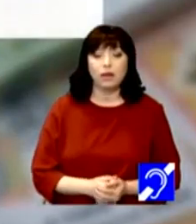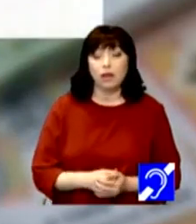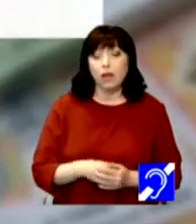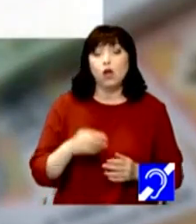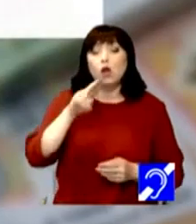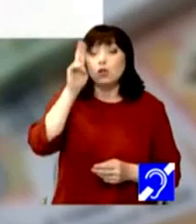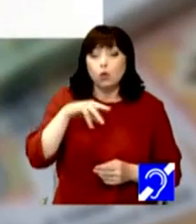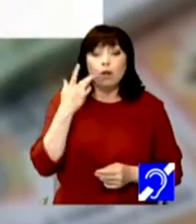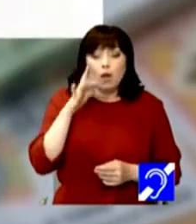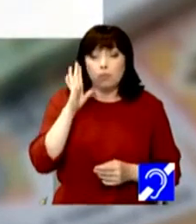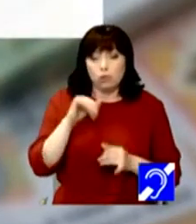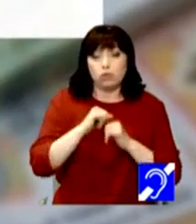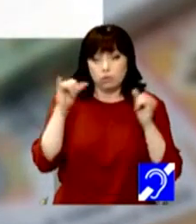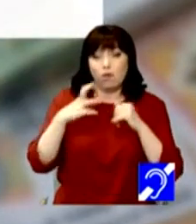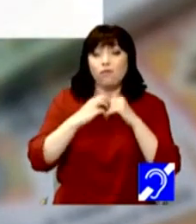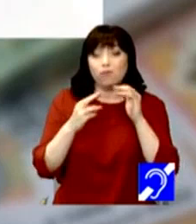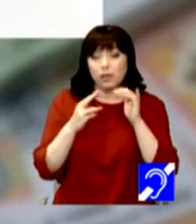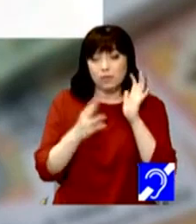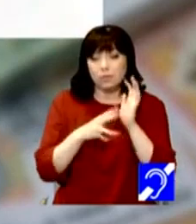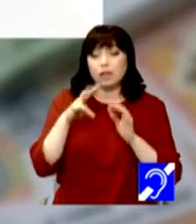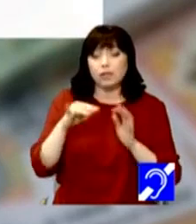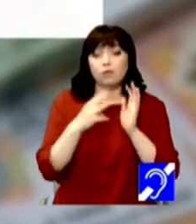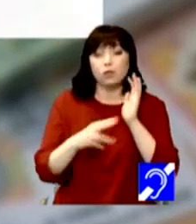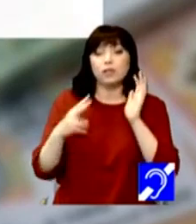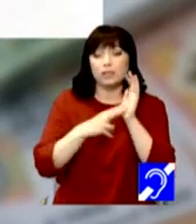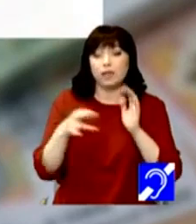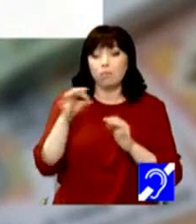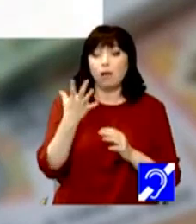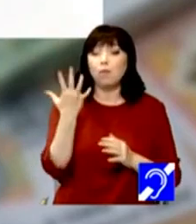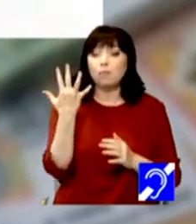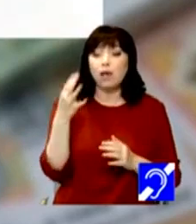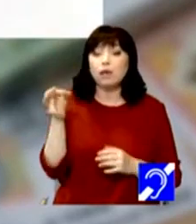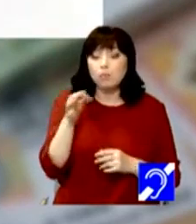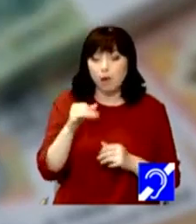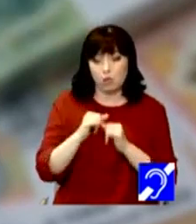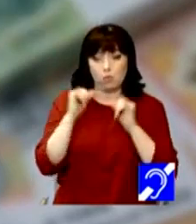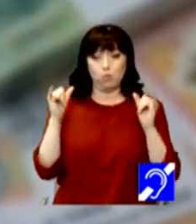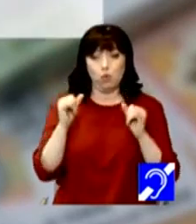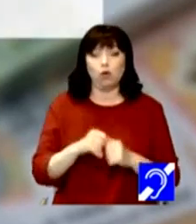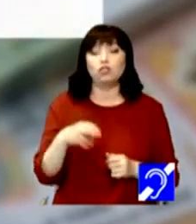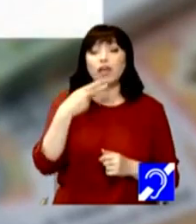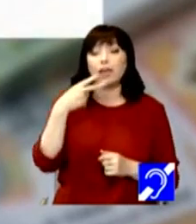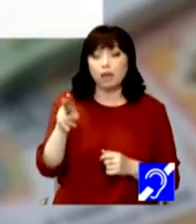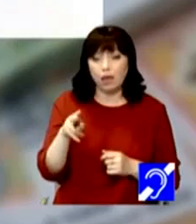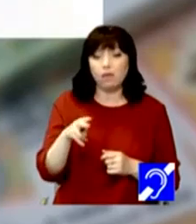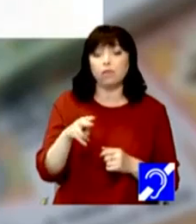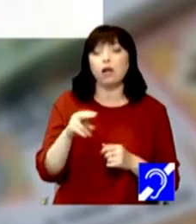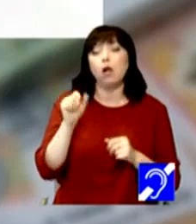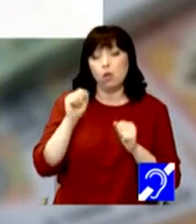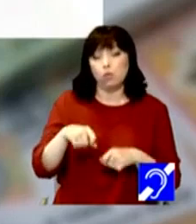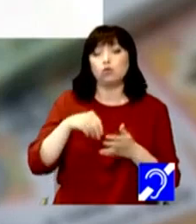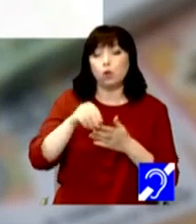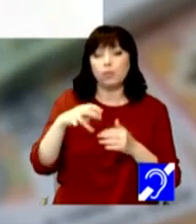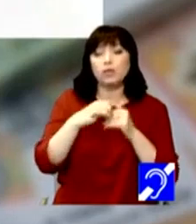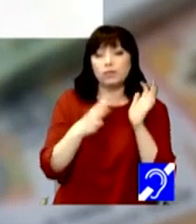Valoarea dolarului american crește la 18,87 de bani, cu 5 bani mai mult decât astăzi. Moneda europeană va putea fi